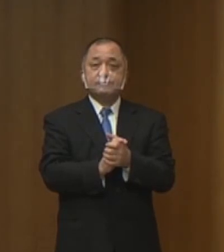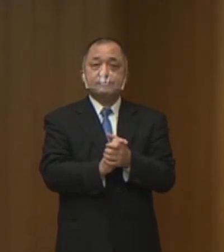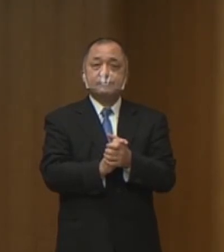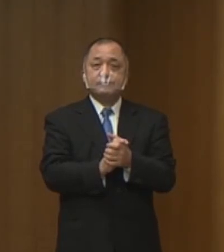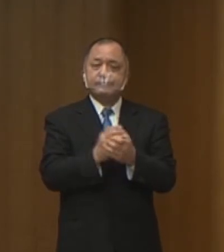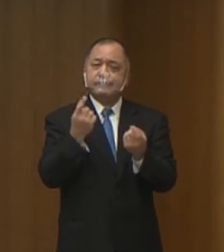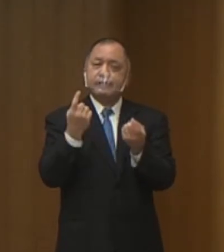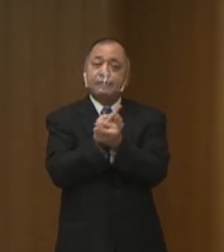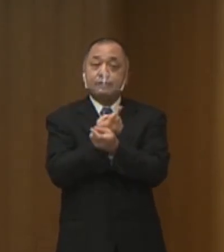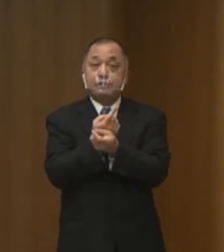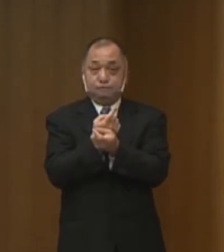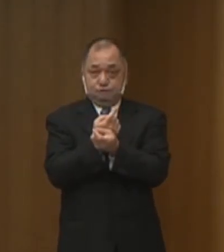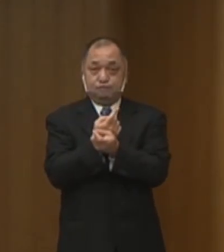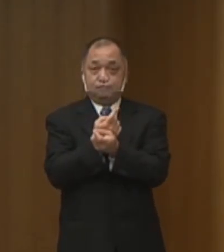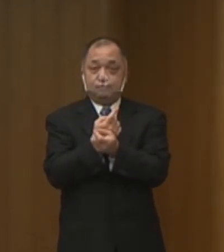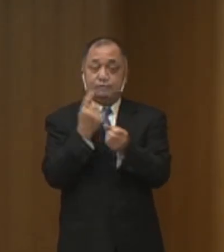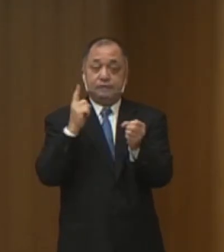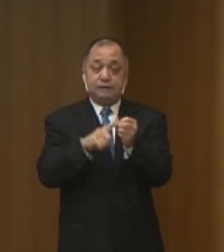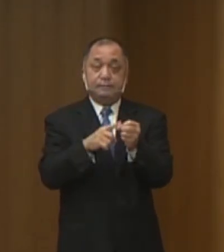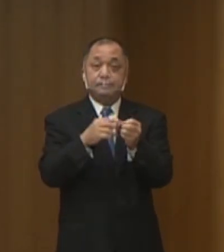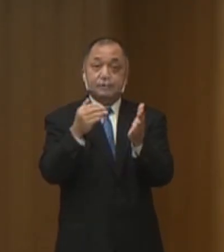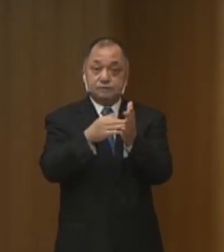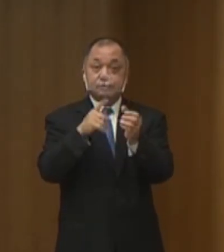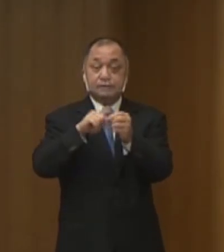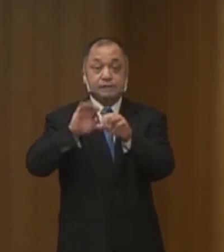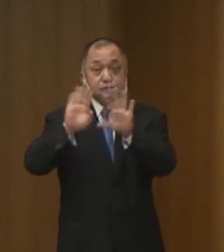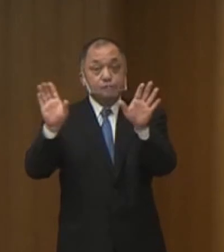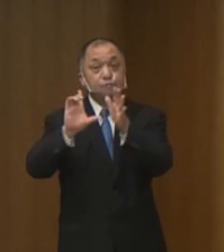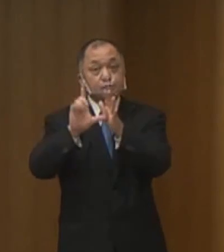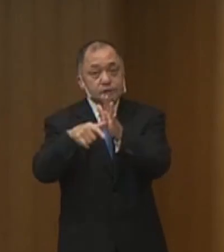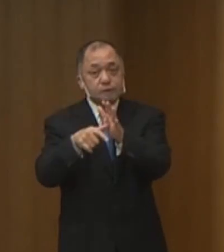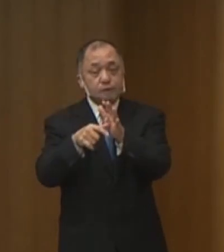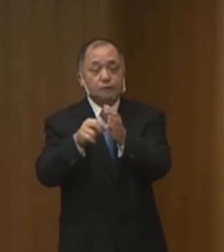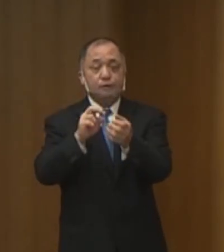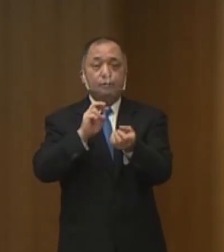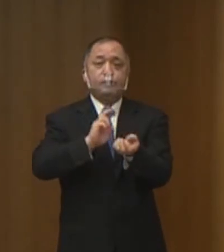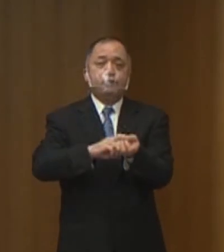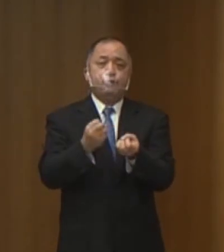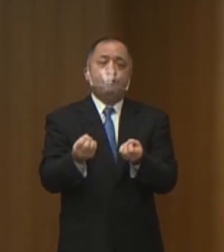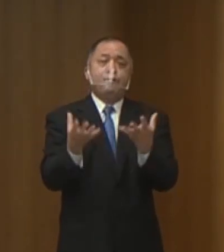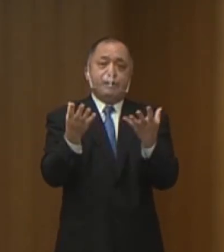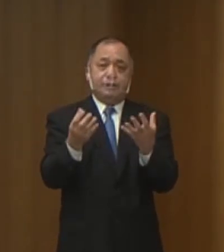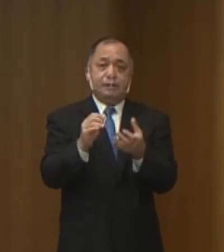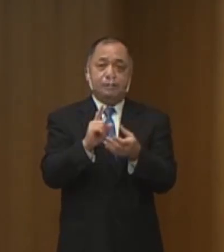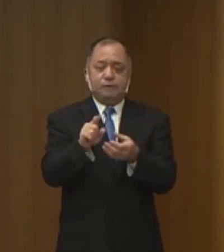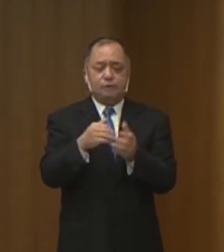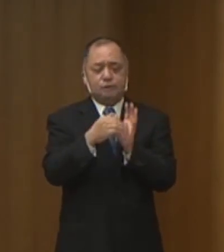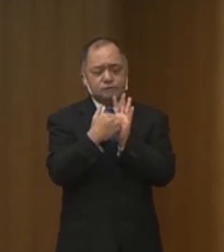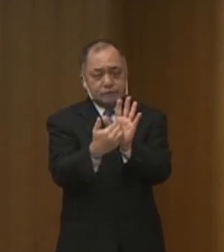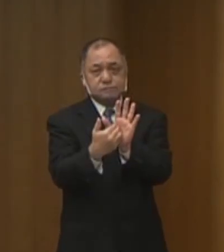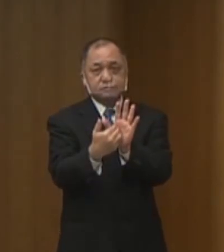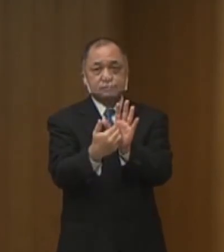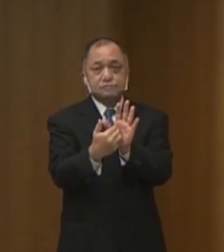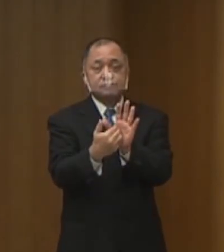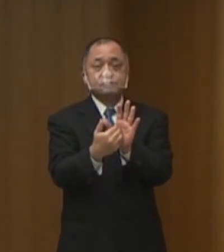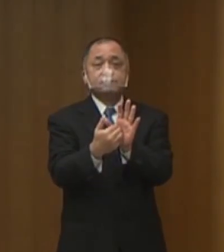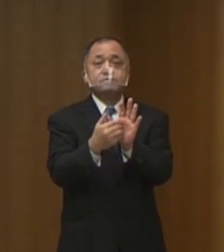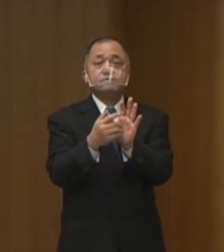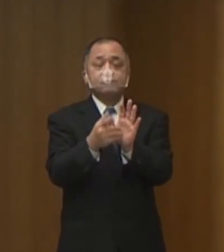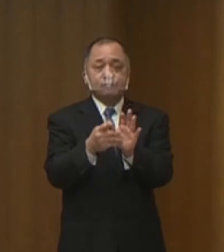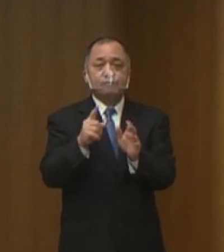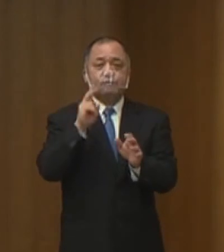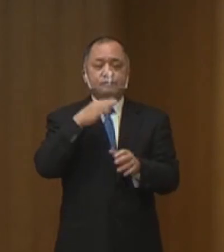変更になってくる年末年始、その時の医療崩壊、これを防ぐ、これが重要だということを認識していただ